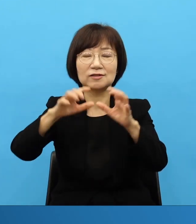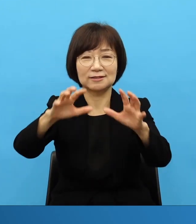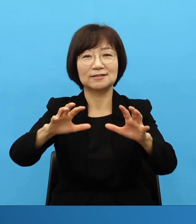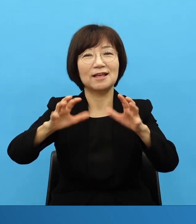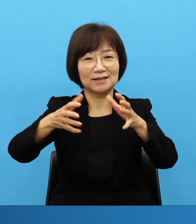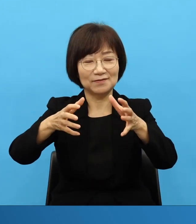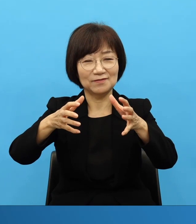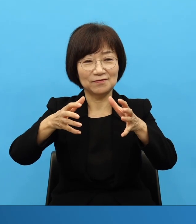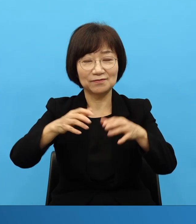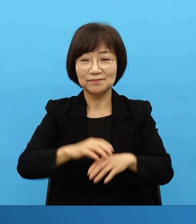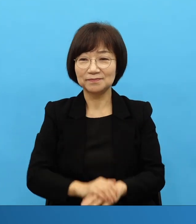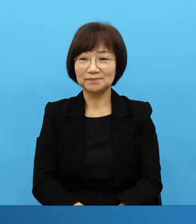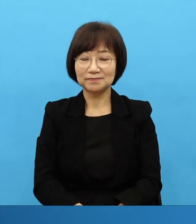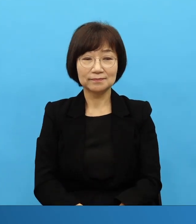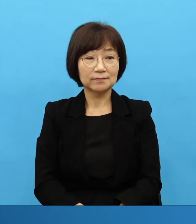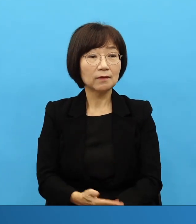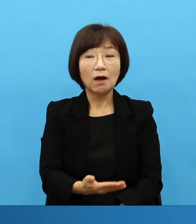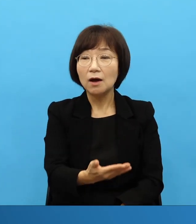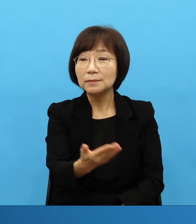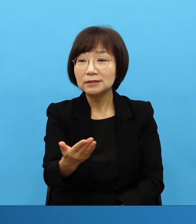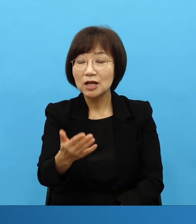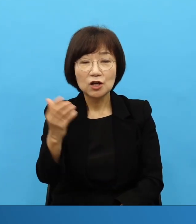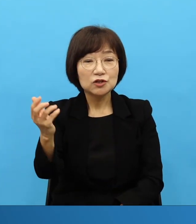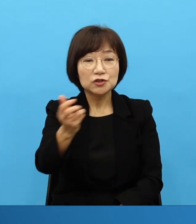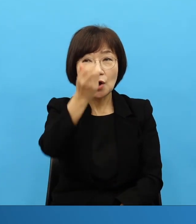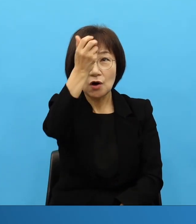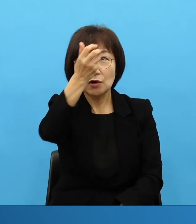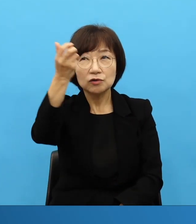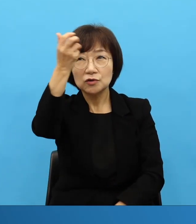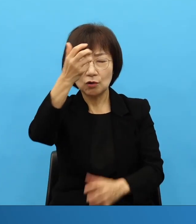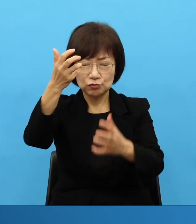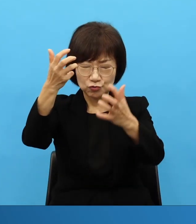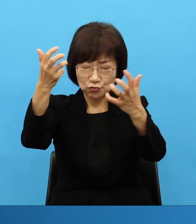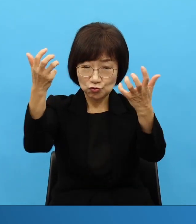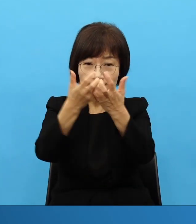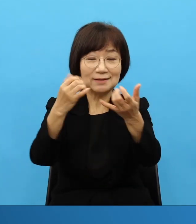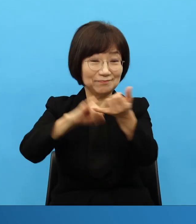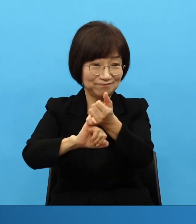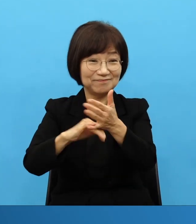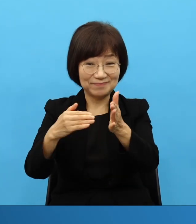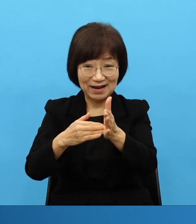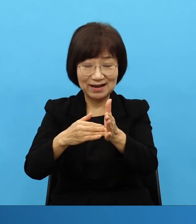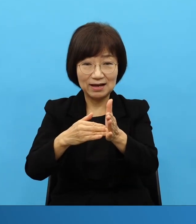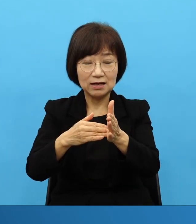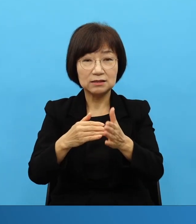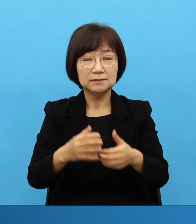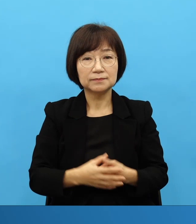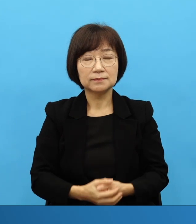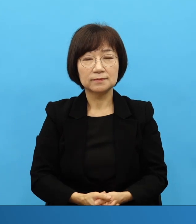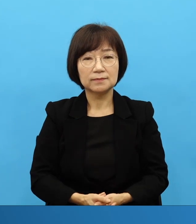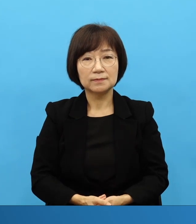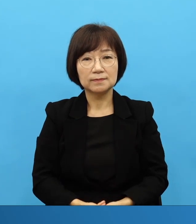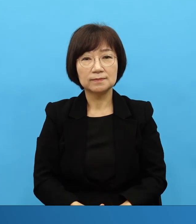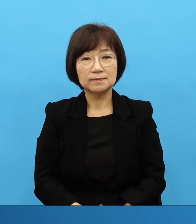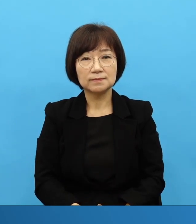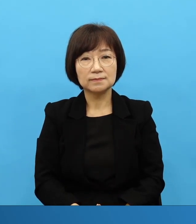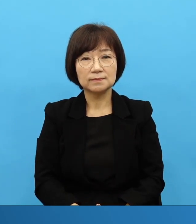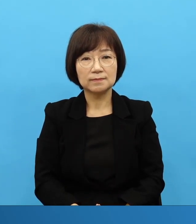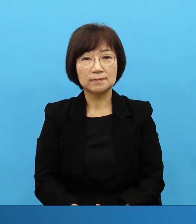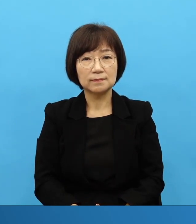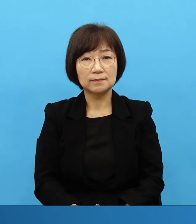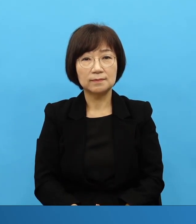충만을 약속했는데 여러분의 성령의 역사에 먼저 일어나 버리면 나중에는 눈에 안 보이는 환경이